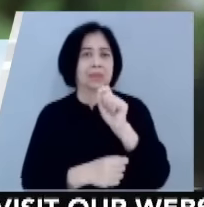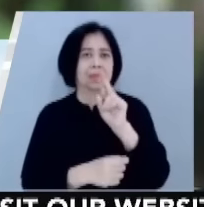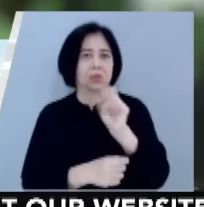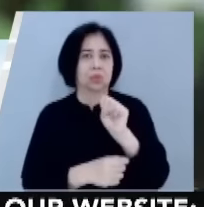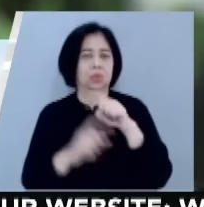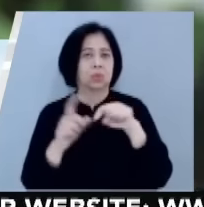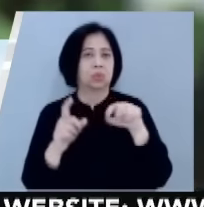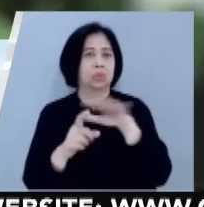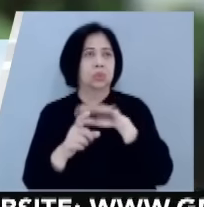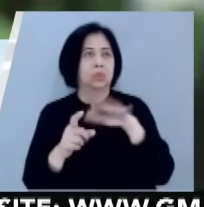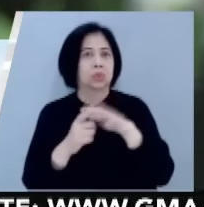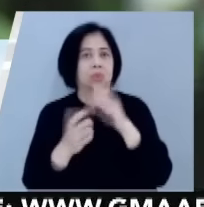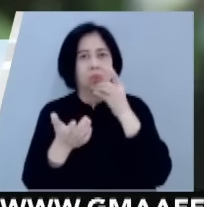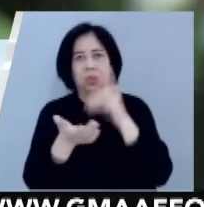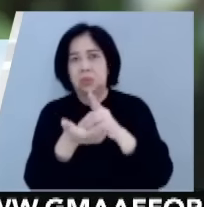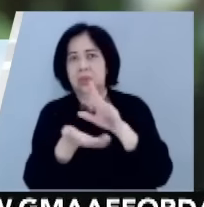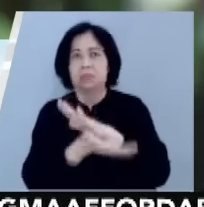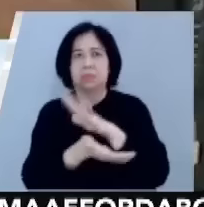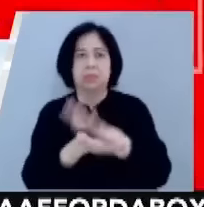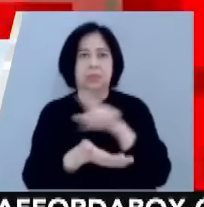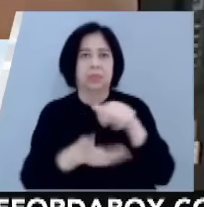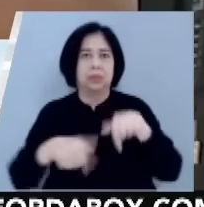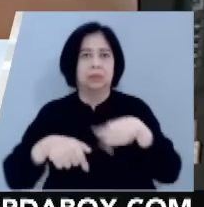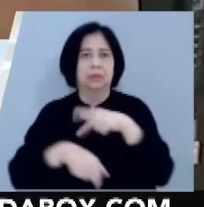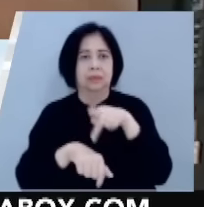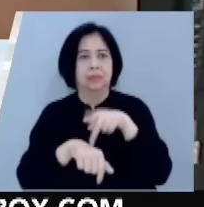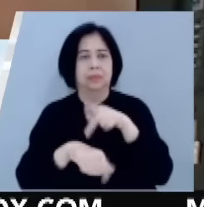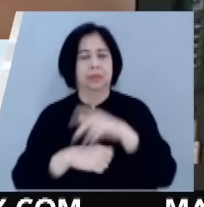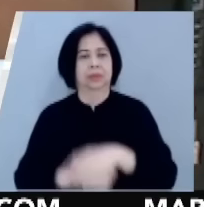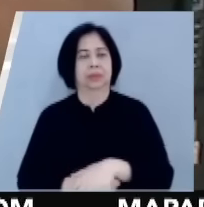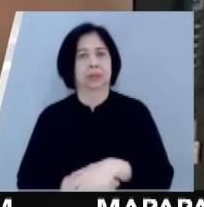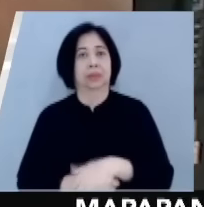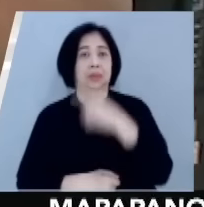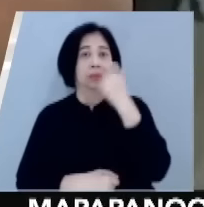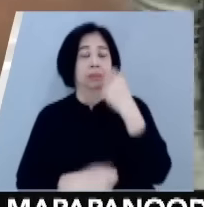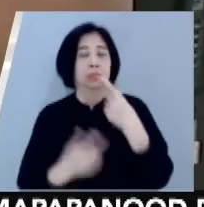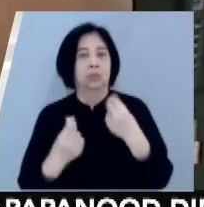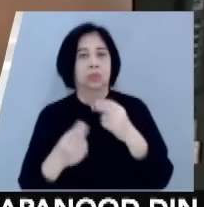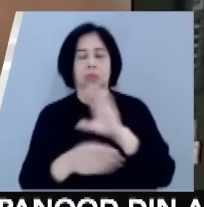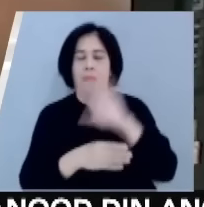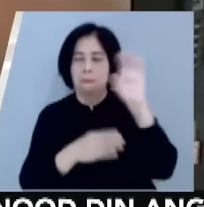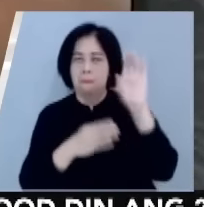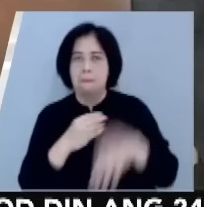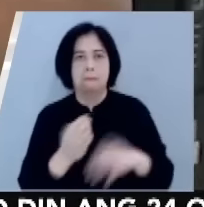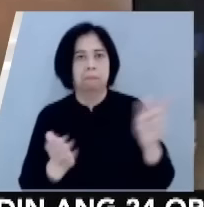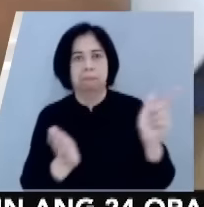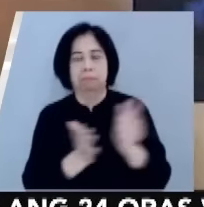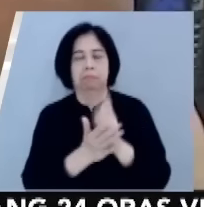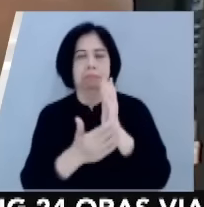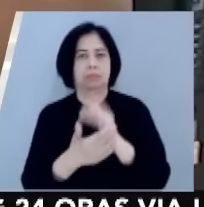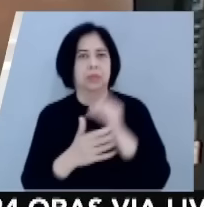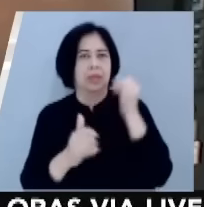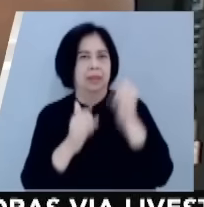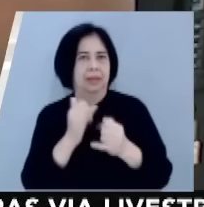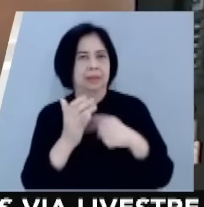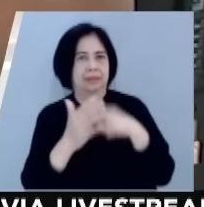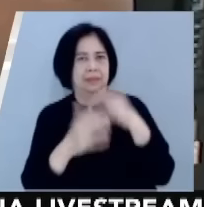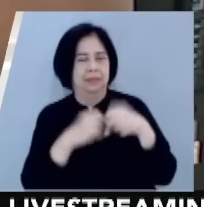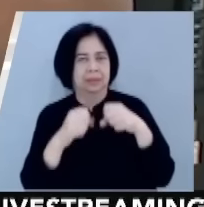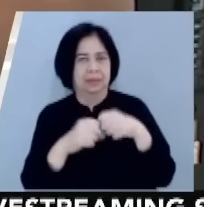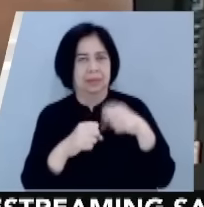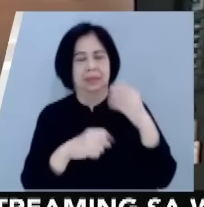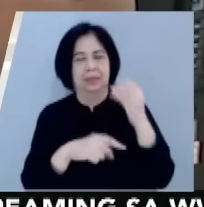mga dokumento dito sa Pilipinas. Dahil sa patutupad na total Pogo ban, may hanggang dulo na lamang ng taon ang lahat ng foreign Pogo